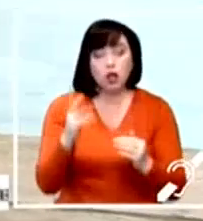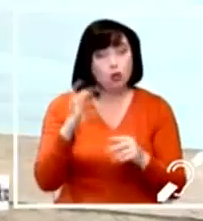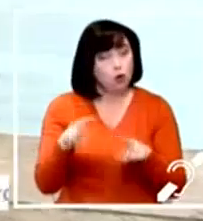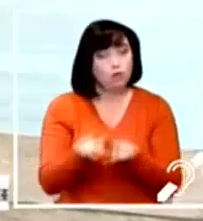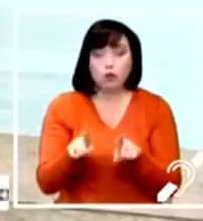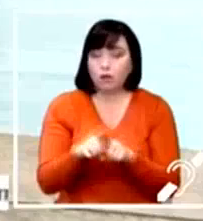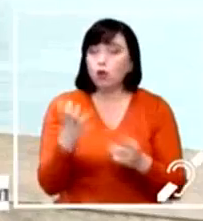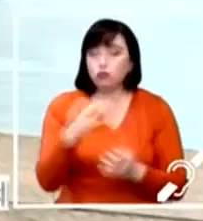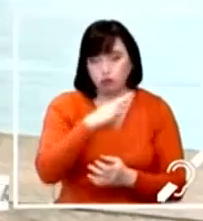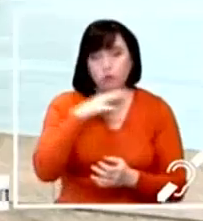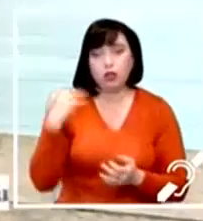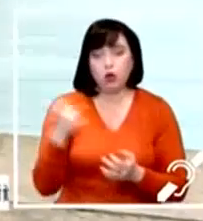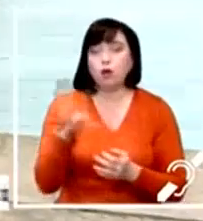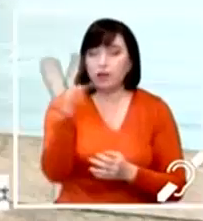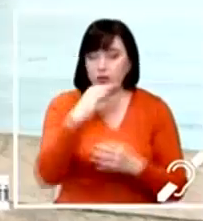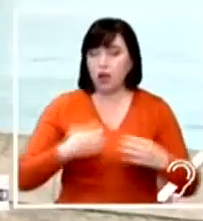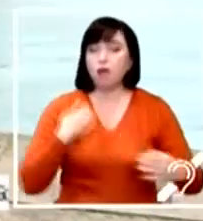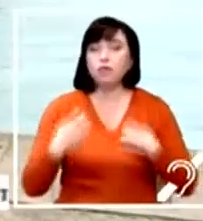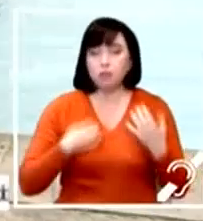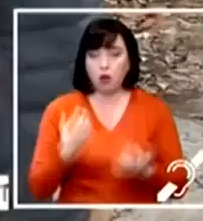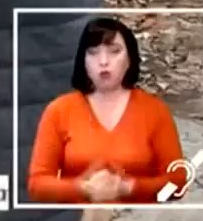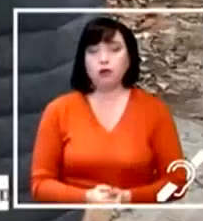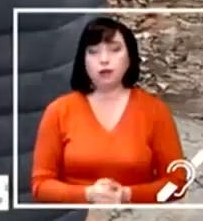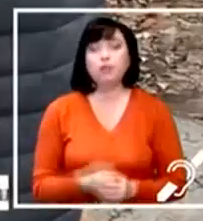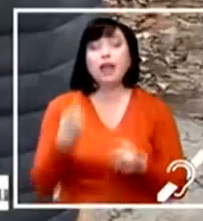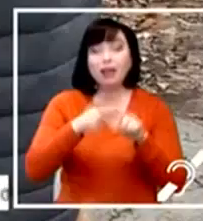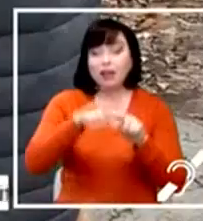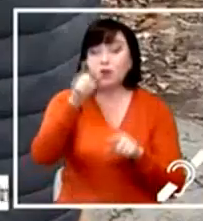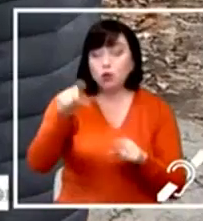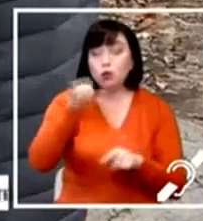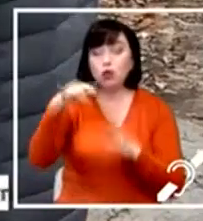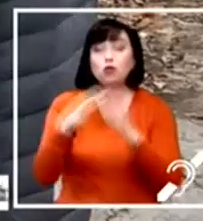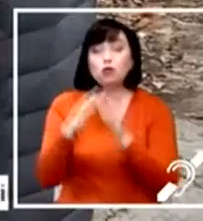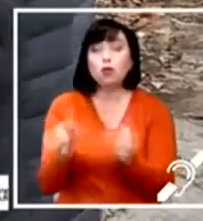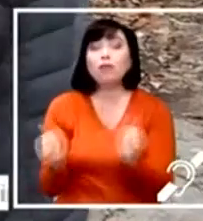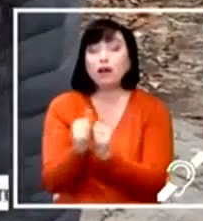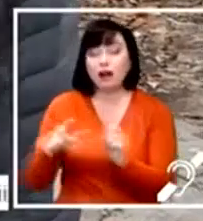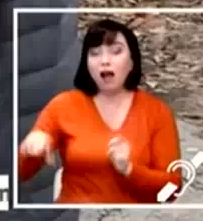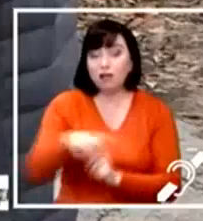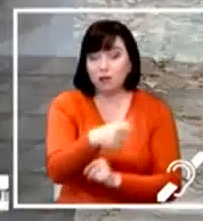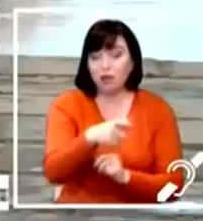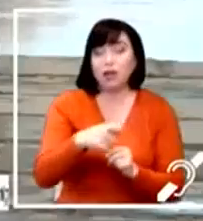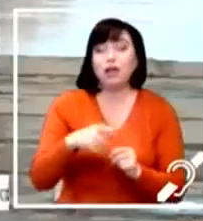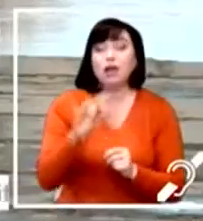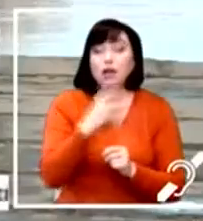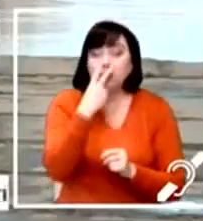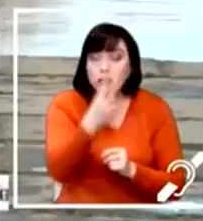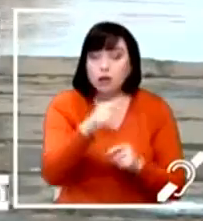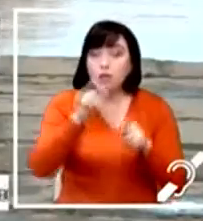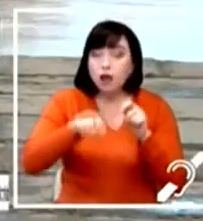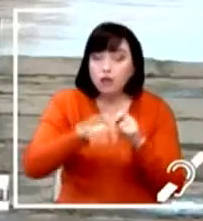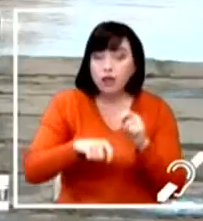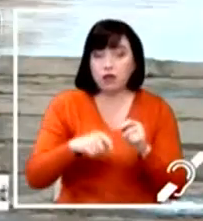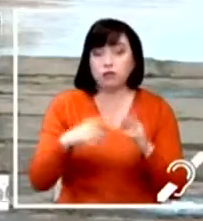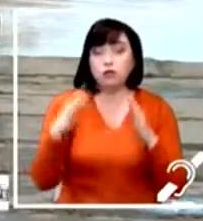rămâne la un nivel care îi îngrijorează pe locuitorii din preajmă. Acești oameni au o casă de vacanțe la Vadului Vodă și au venit să vadă dacă nu le-a